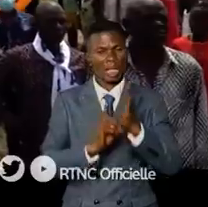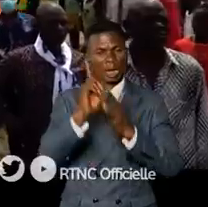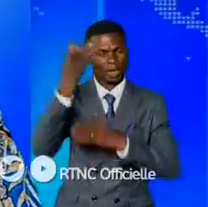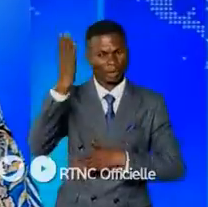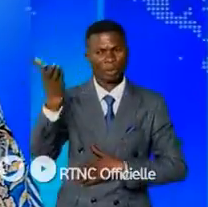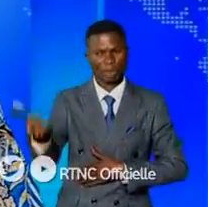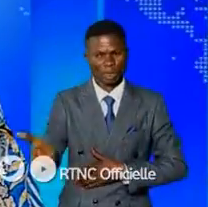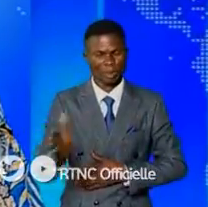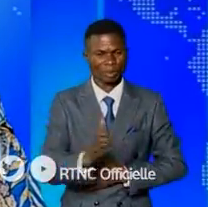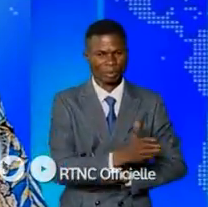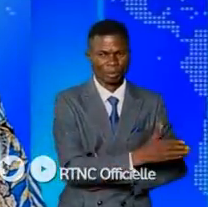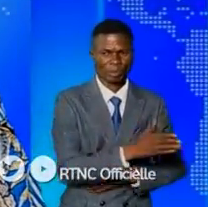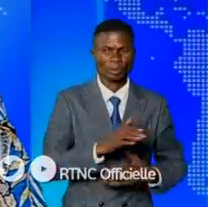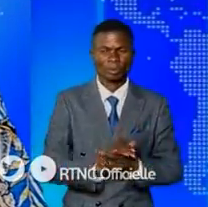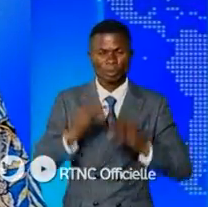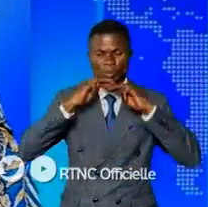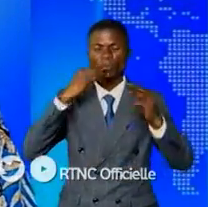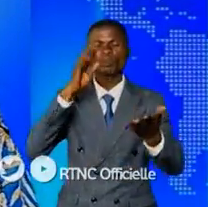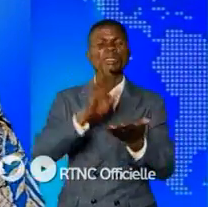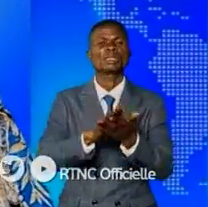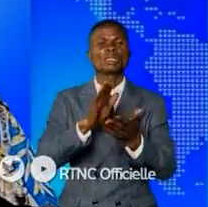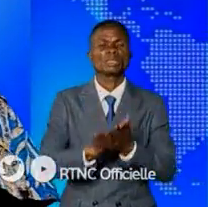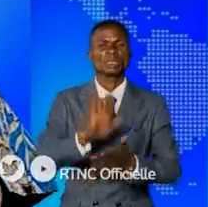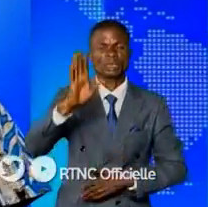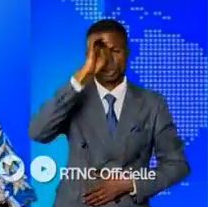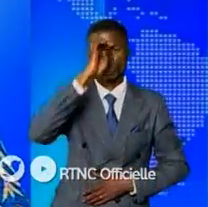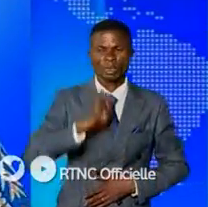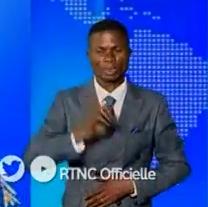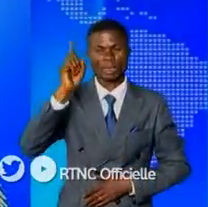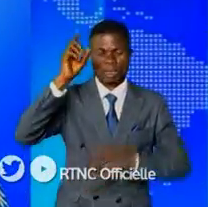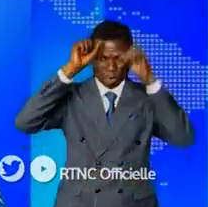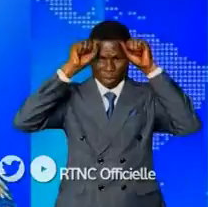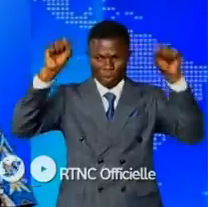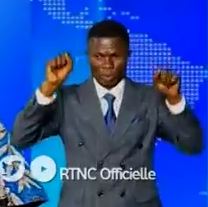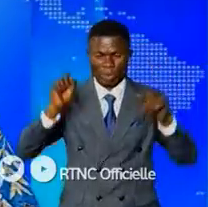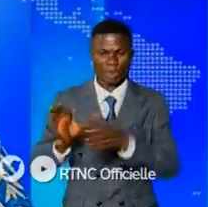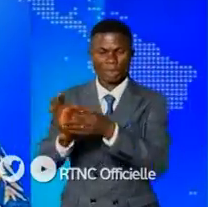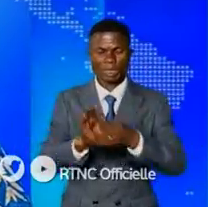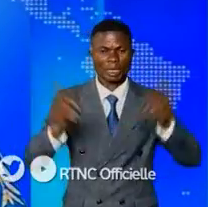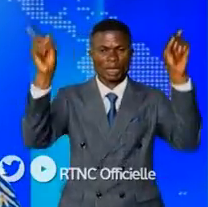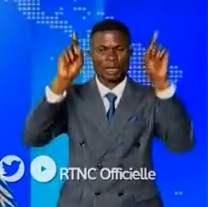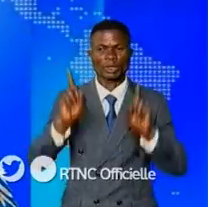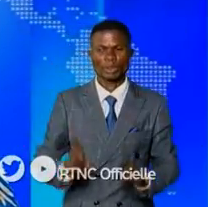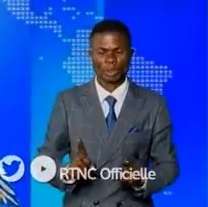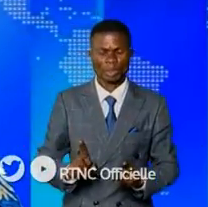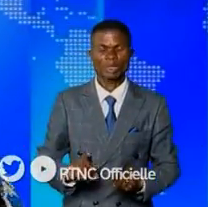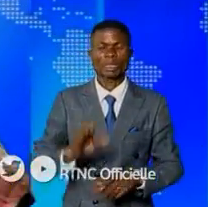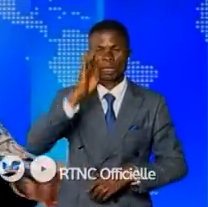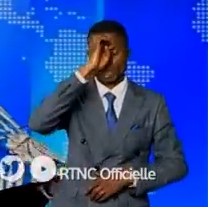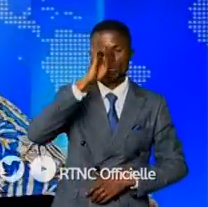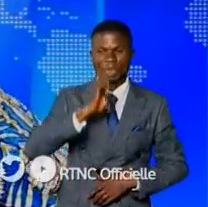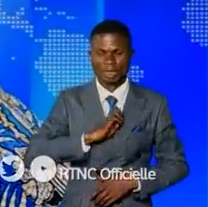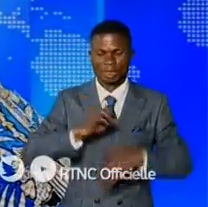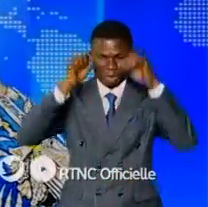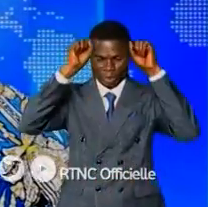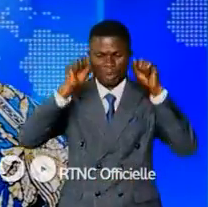rural. Un message de félicitations à son Excellence, Monsieur le Président de l'Union africaine. Excellence, Monsieur le Président, c'est